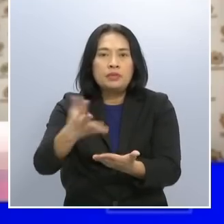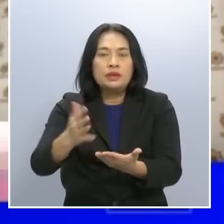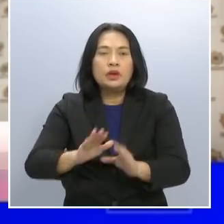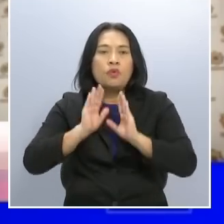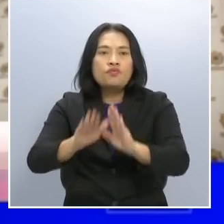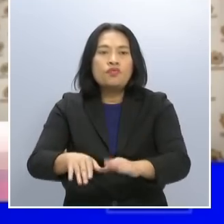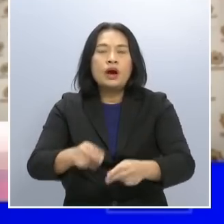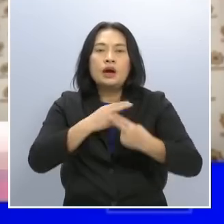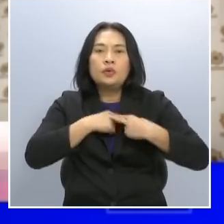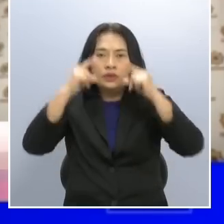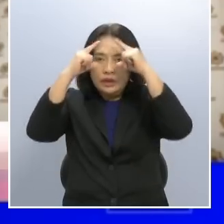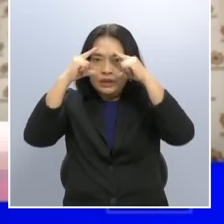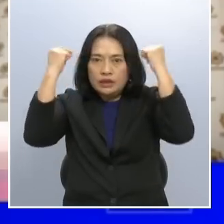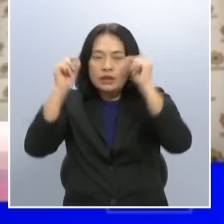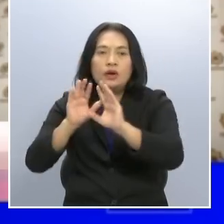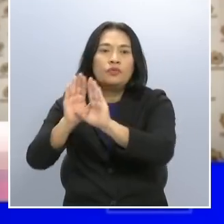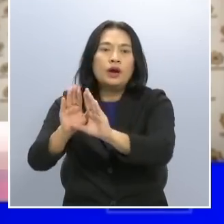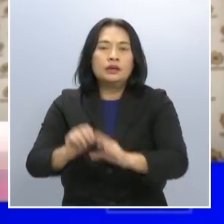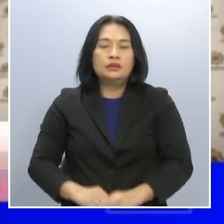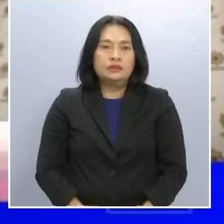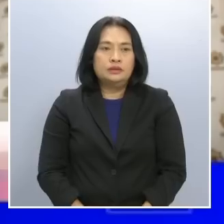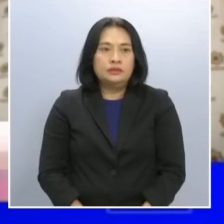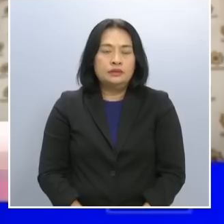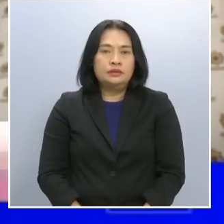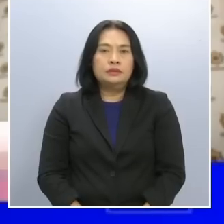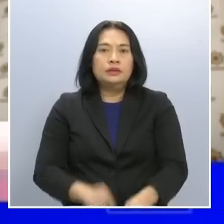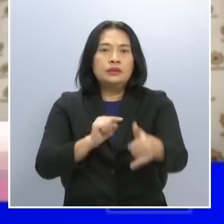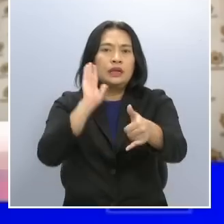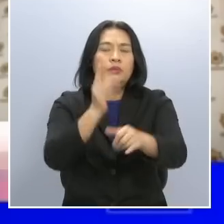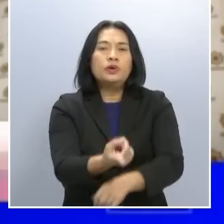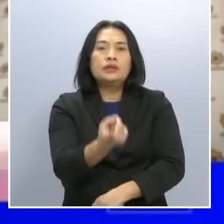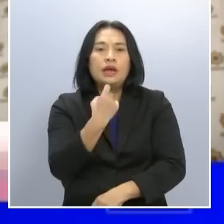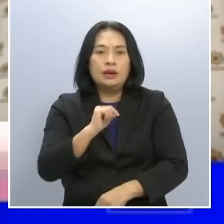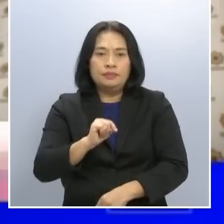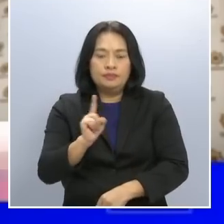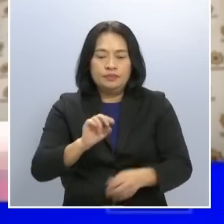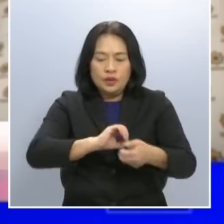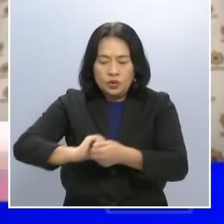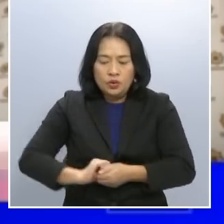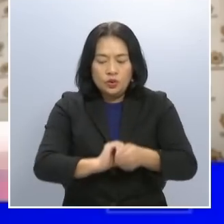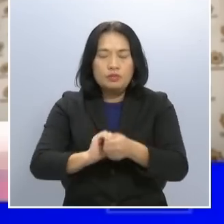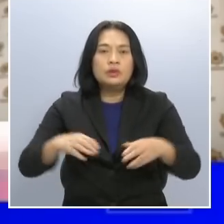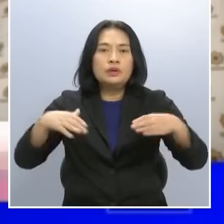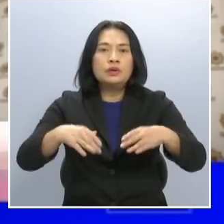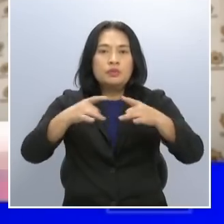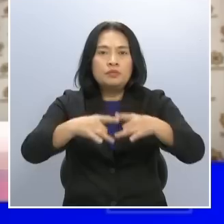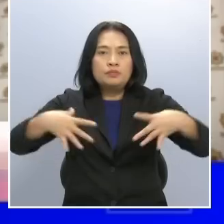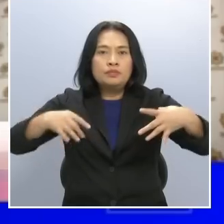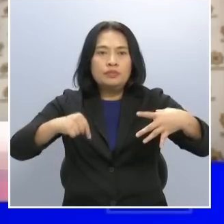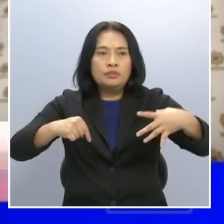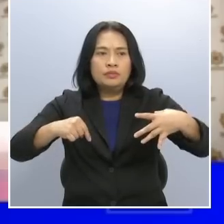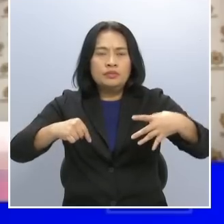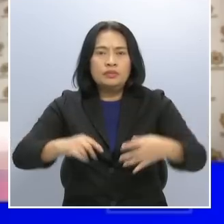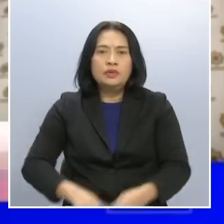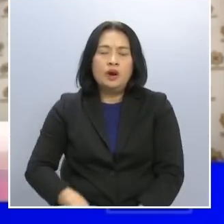ครับสิ่งที่คุณสิทธาถามเนี่ยเราจะจับมือเป็นพรรคฝ่ายค้านร่วมกันเนี่ยมันเป็นไปไม่ได้หรอกเพ